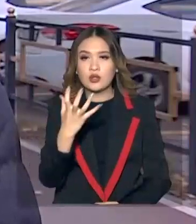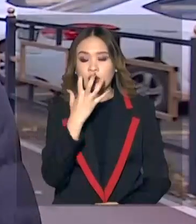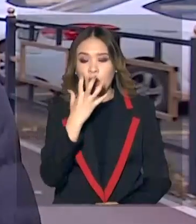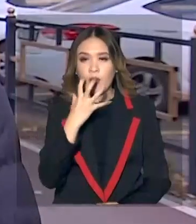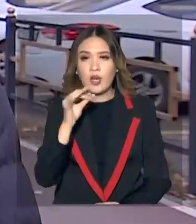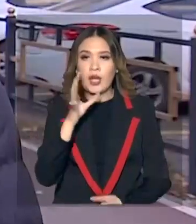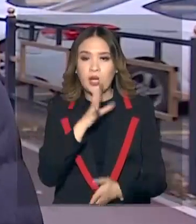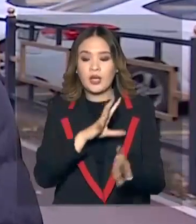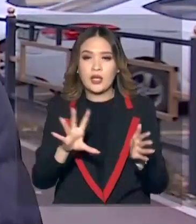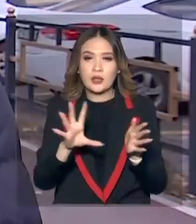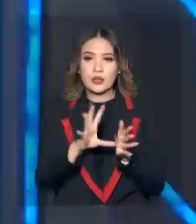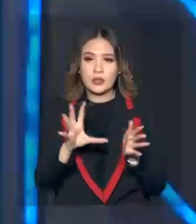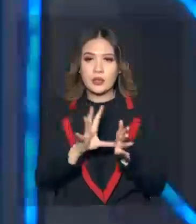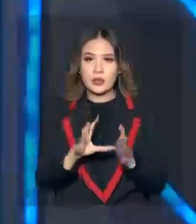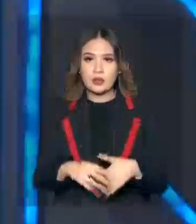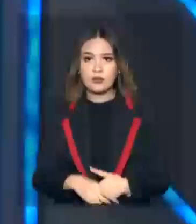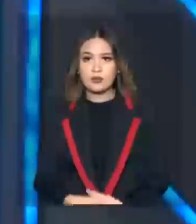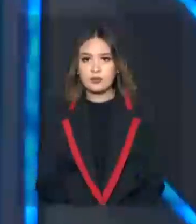на электроэнергию.